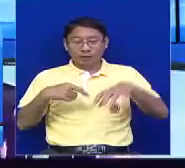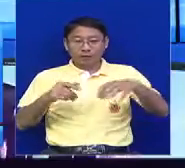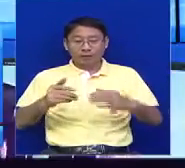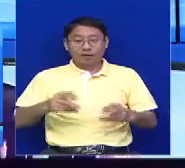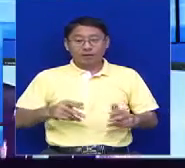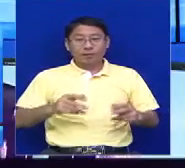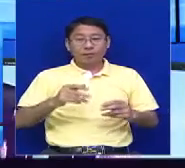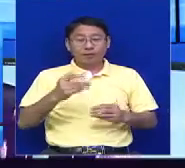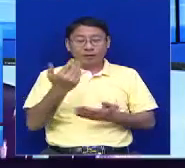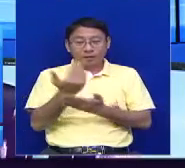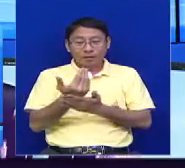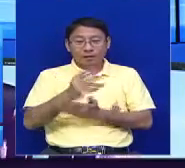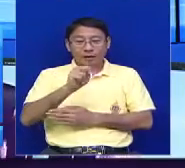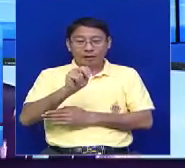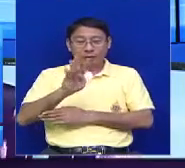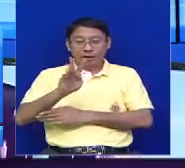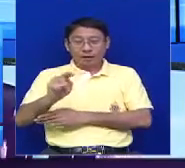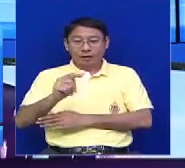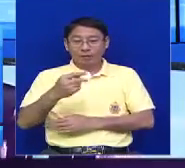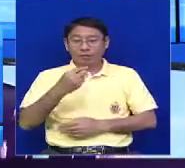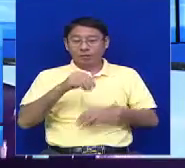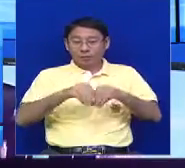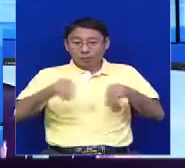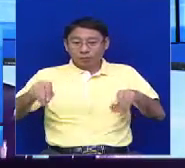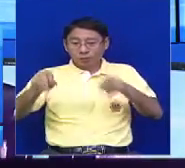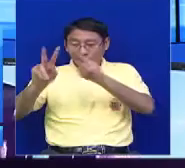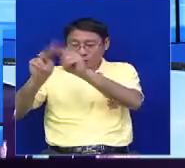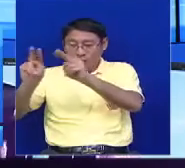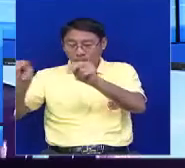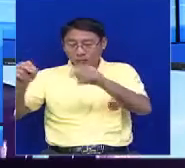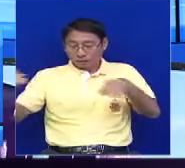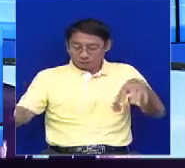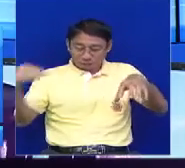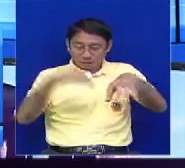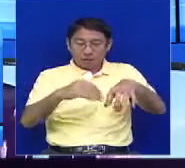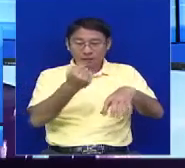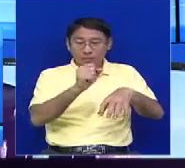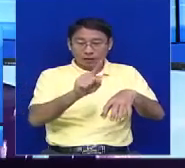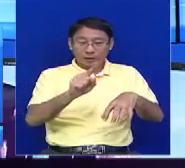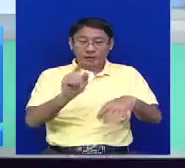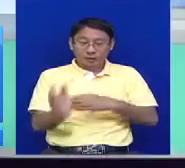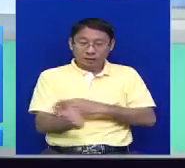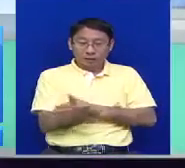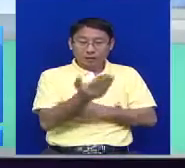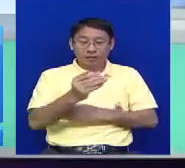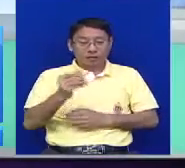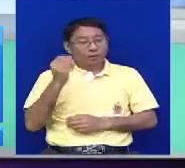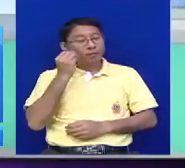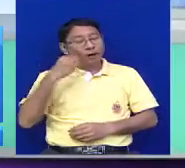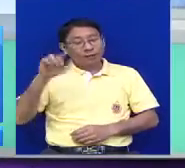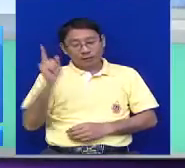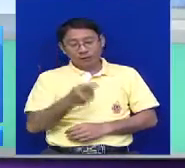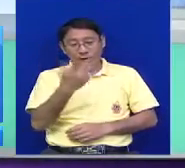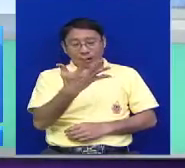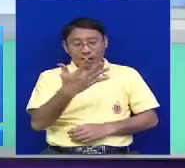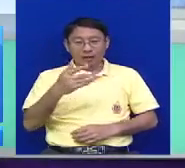ข่าวเนี่ยแหละบอกว่าอยู่ที่ท่าอิฐนนทบุรีเดินทางถึงทำเนียบ 11 โมง ออกจากบ้าน 5:00 น 5:00 น 6:00